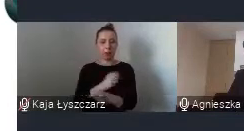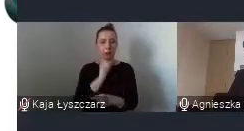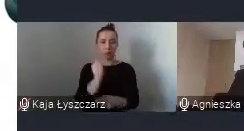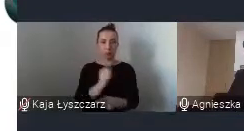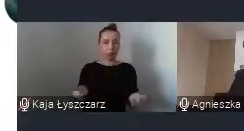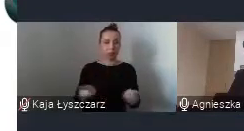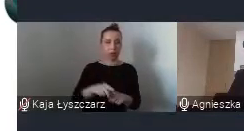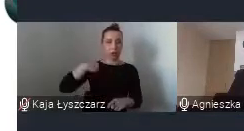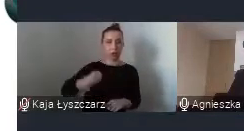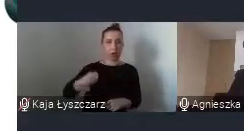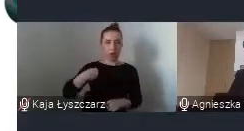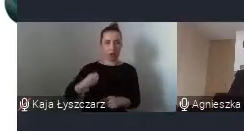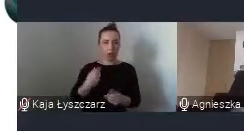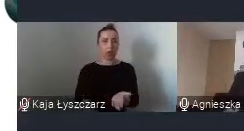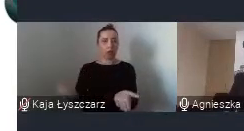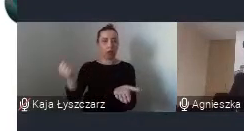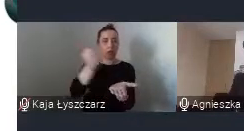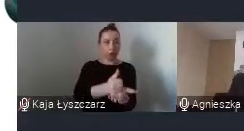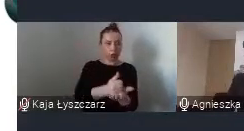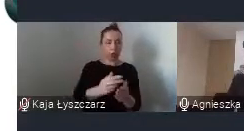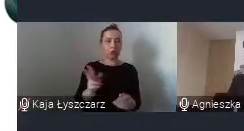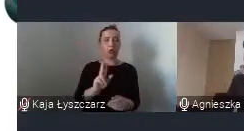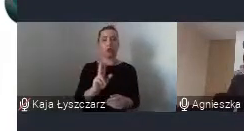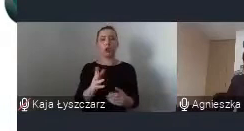Brytanii. Dofinansowanie otrzymało